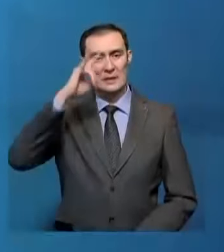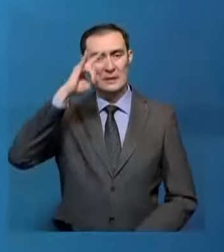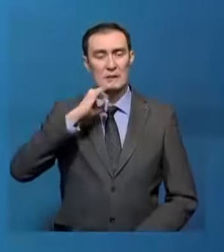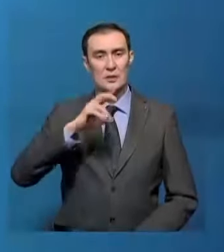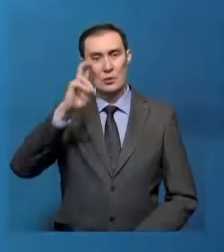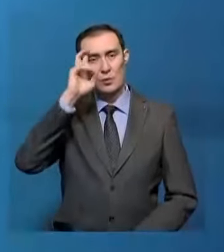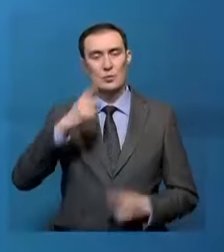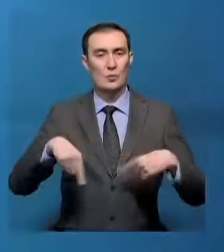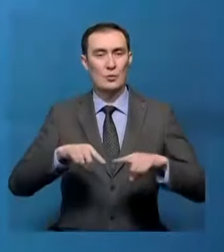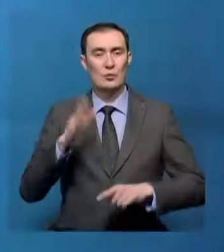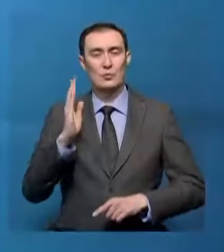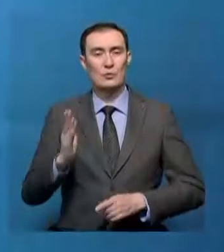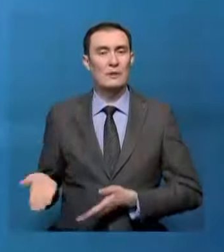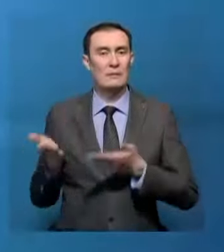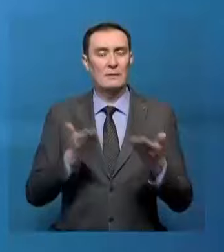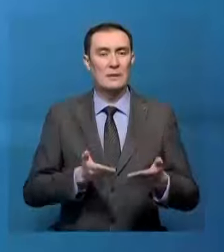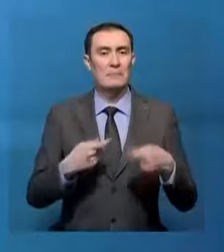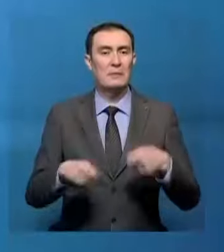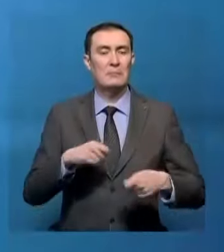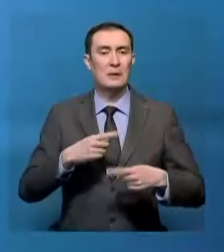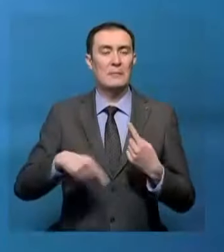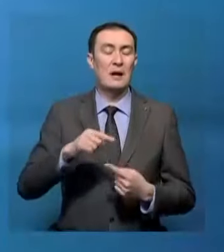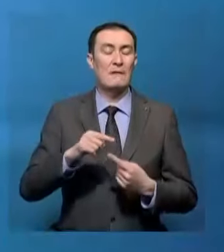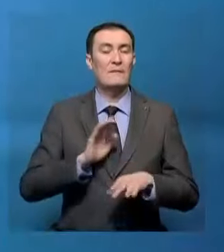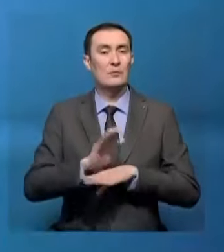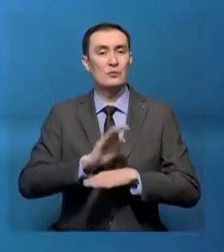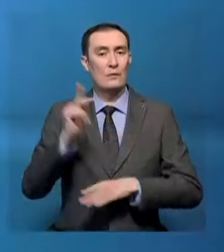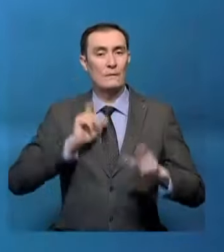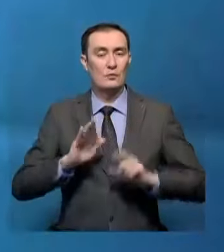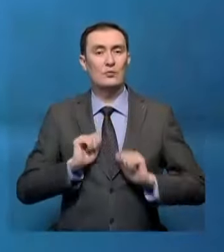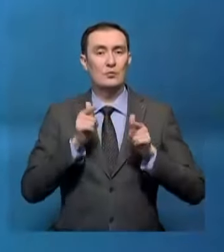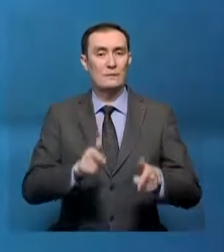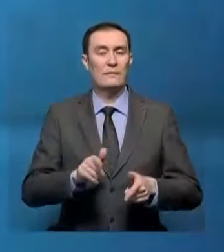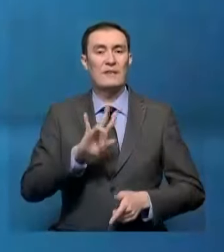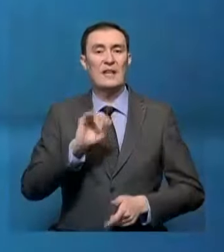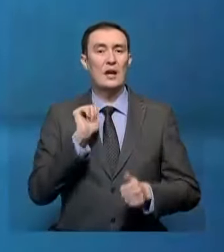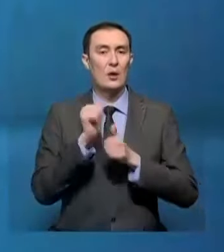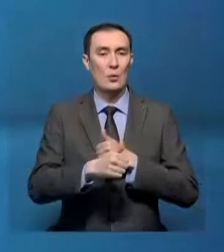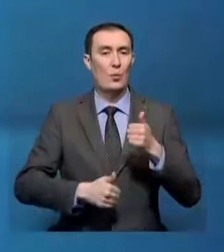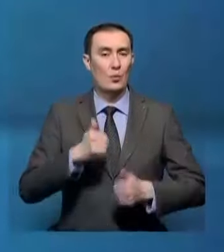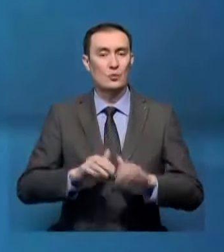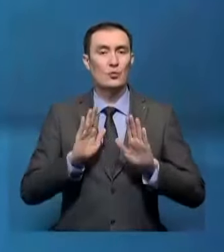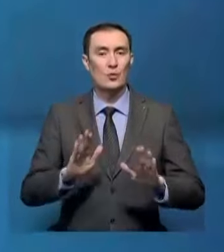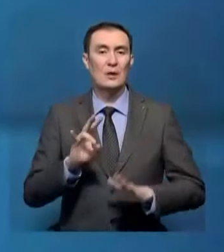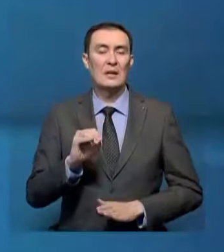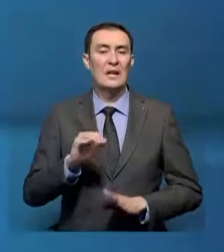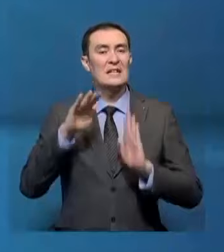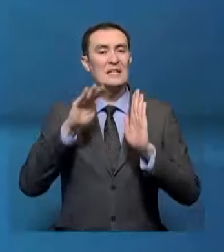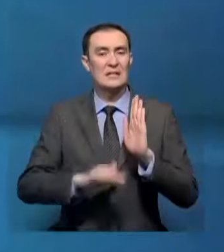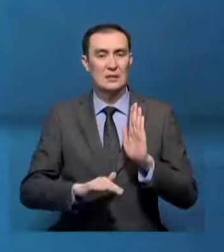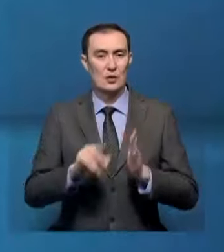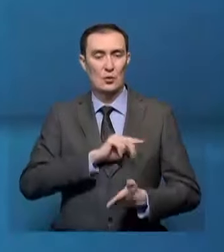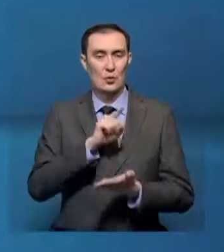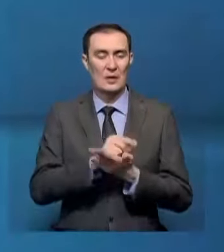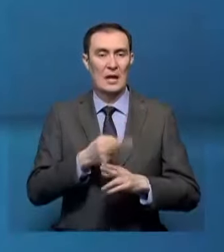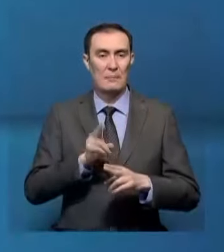будут привлекать предпринимателей, а выпускников вузов планируют трудоустраивать вне конкурса, но пока только на низовые должности.